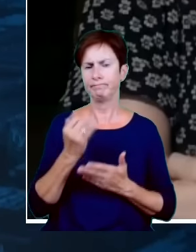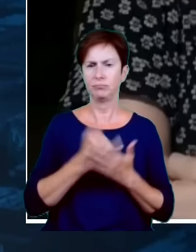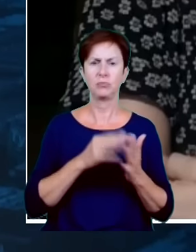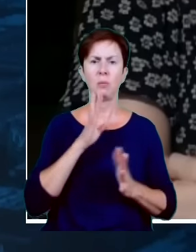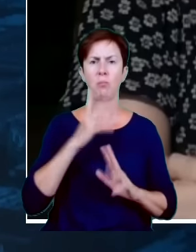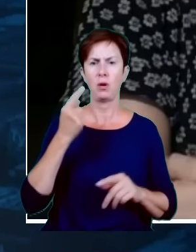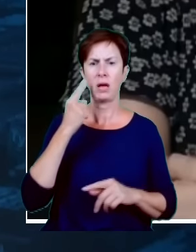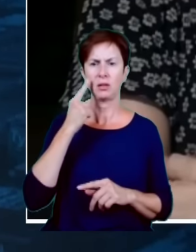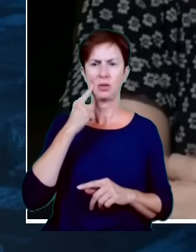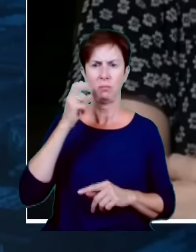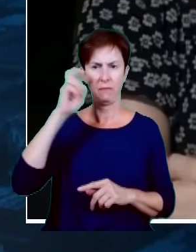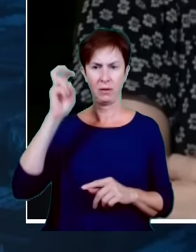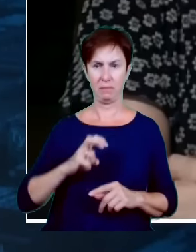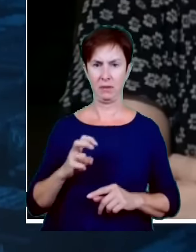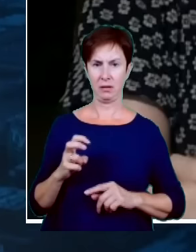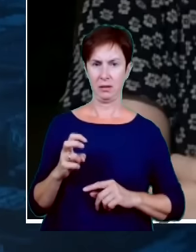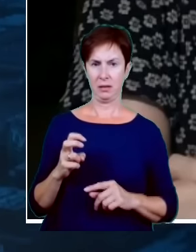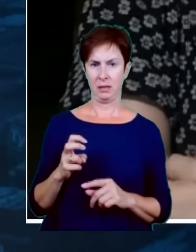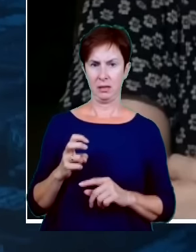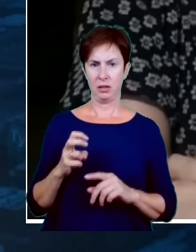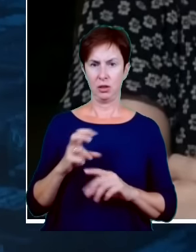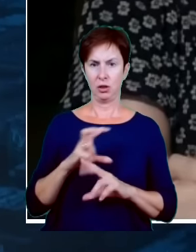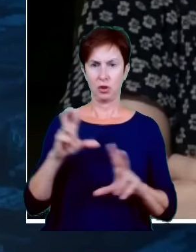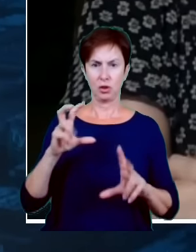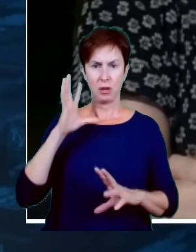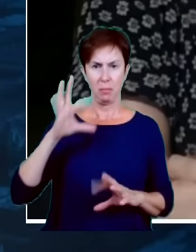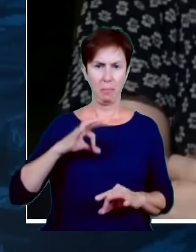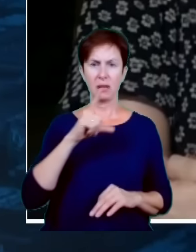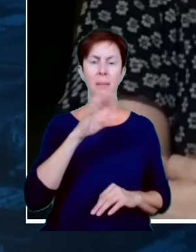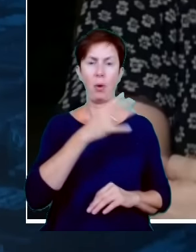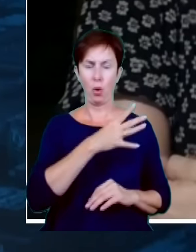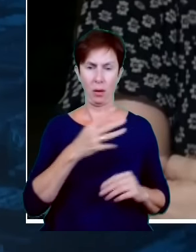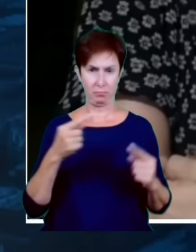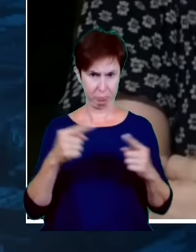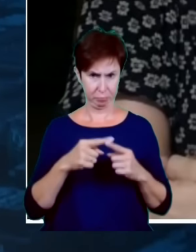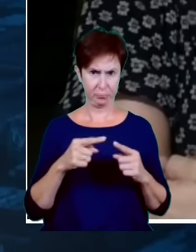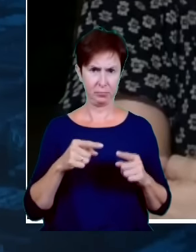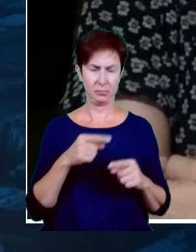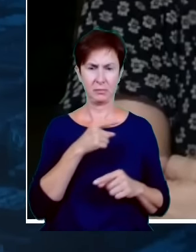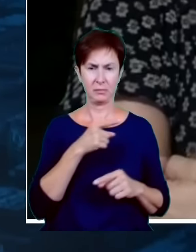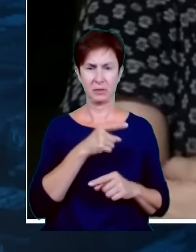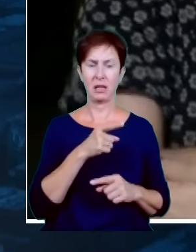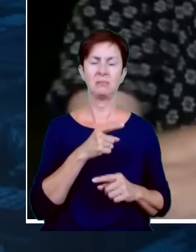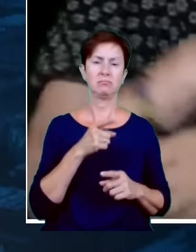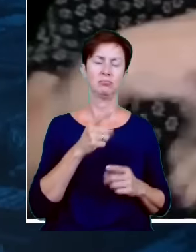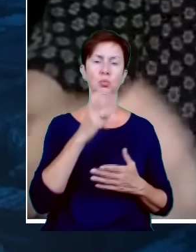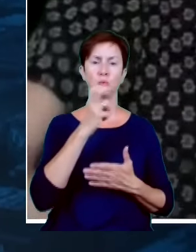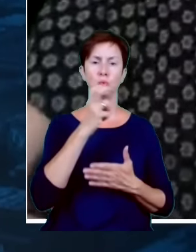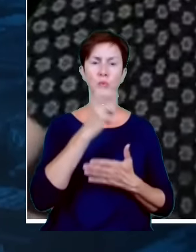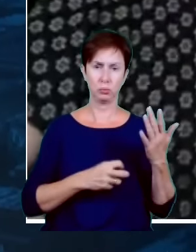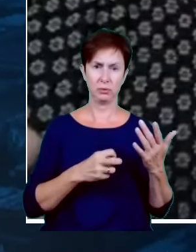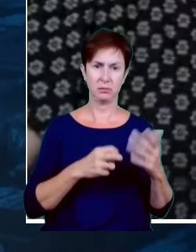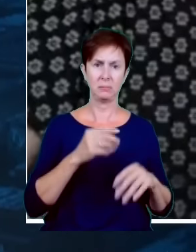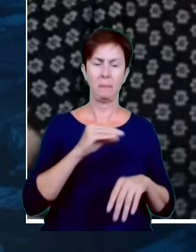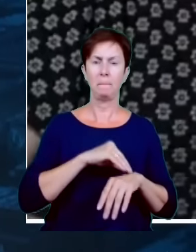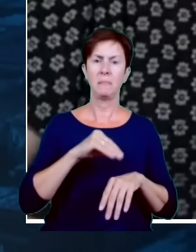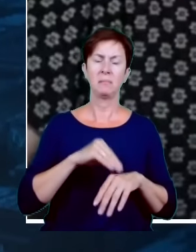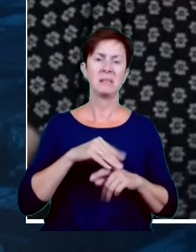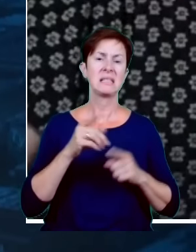zęba czy pani z platformy się zgodzi z takim sformułowaniem że naprawdę mamy sprowadzać ten ten zabieg medyczny do i